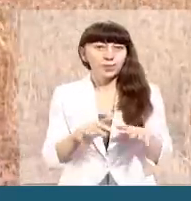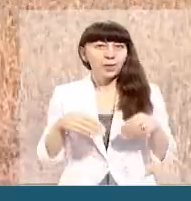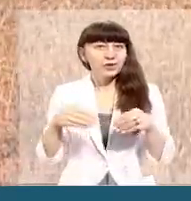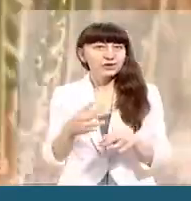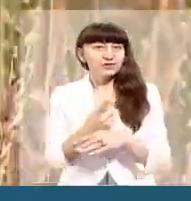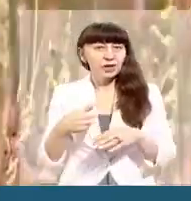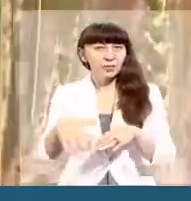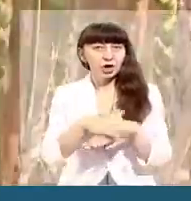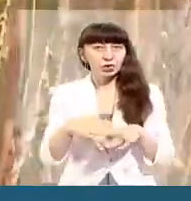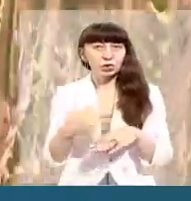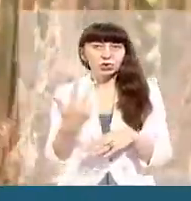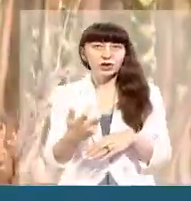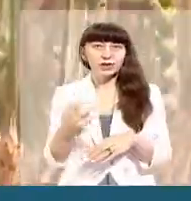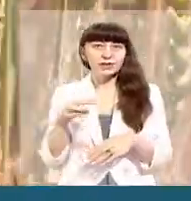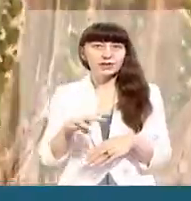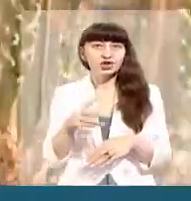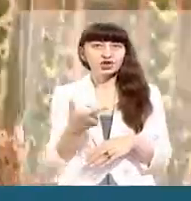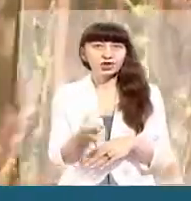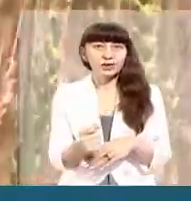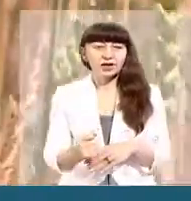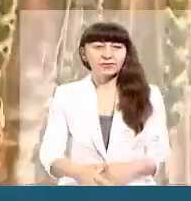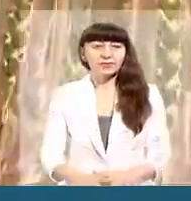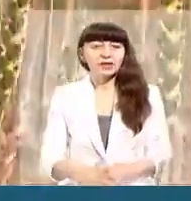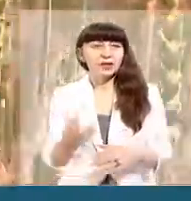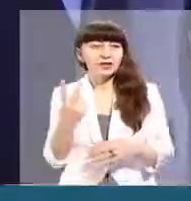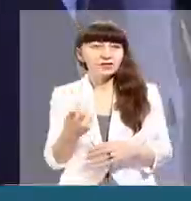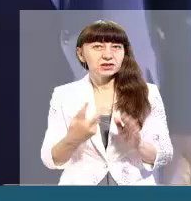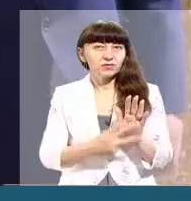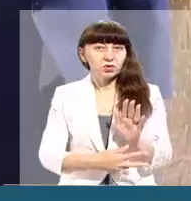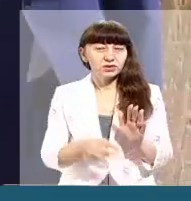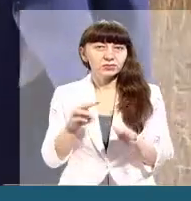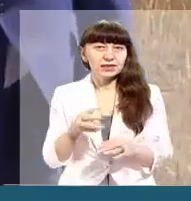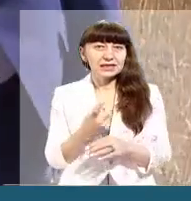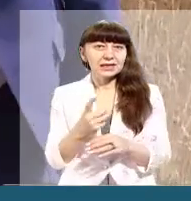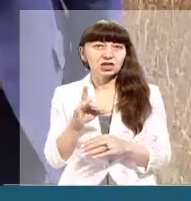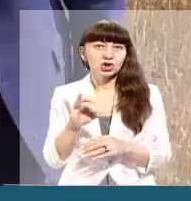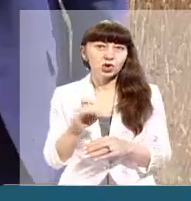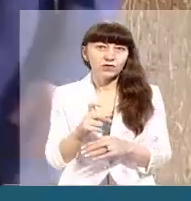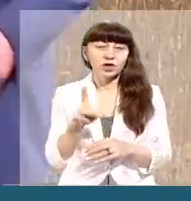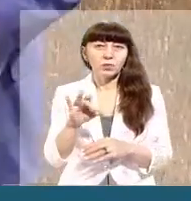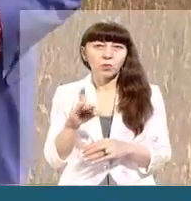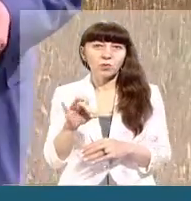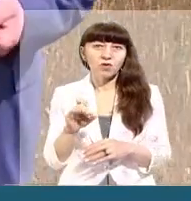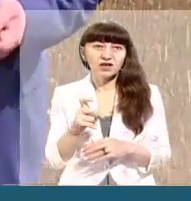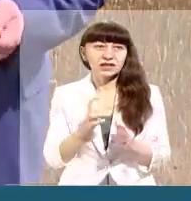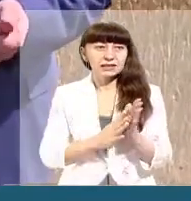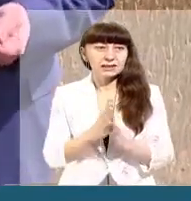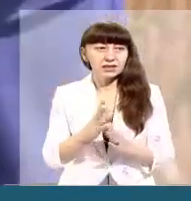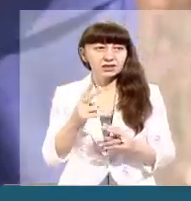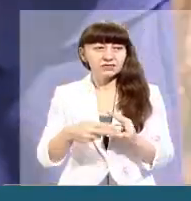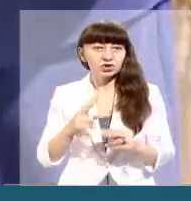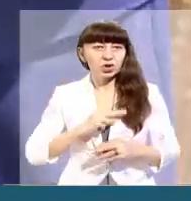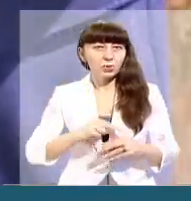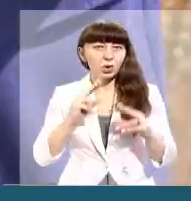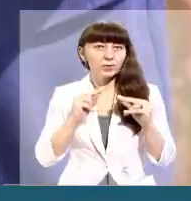этом году составили порядка 300 тысяч гектаров земли. Из них 280 тысяч – это зерновые и зернобобовые культуры. Завершить